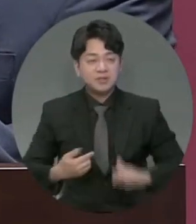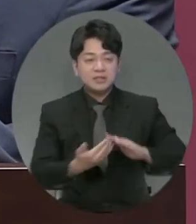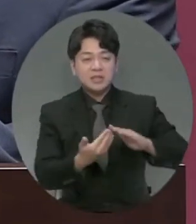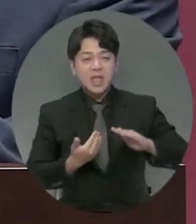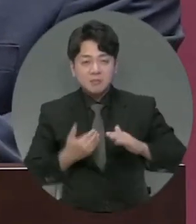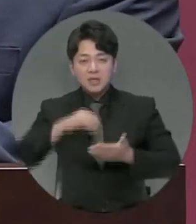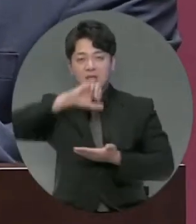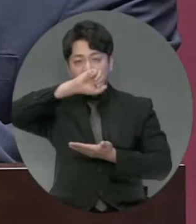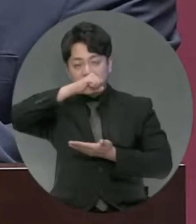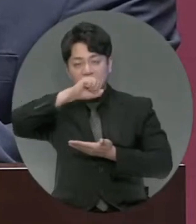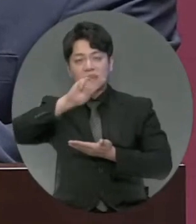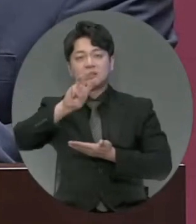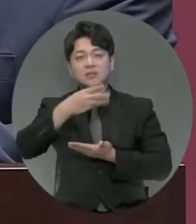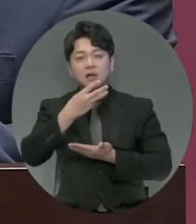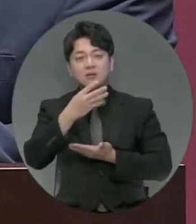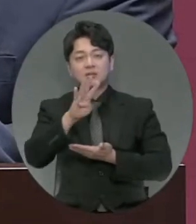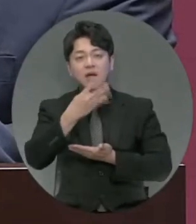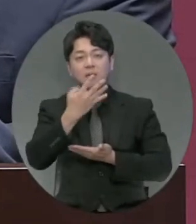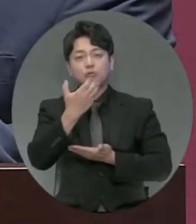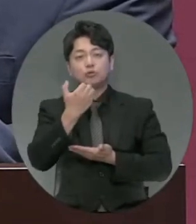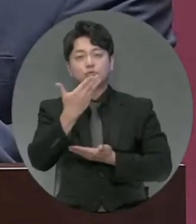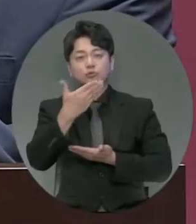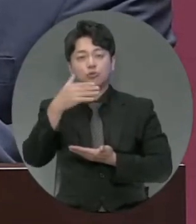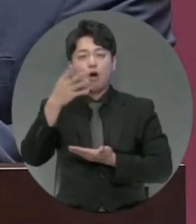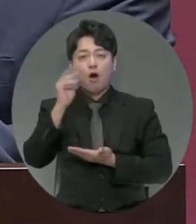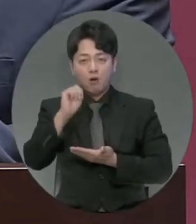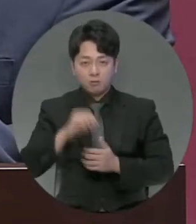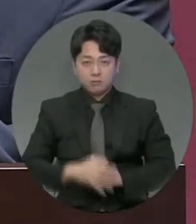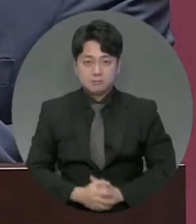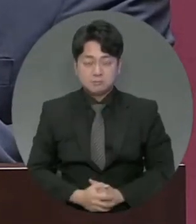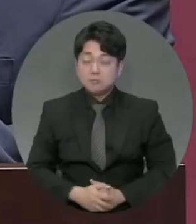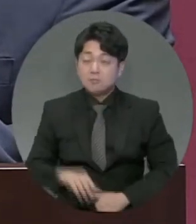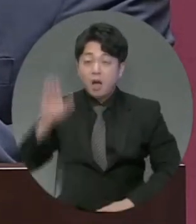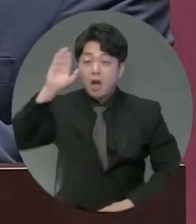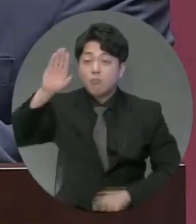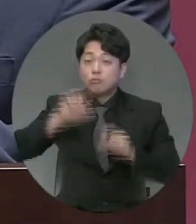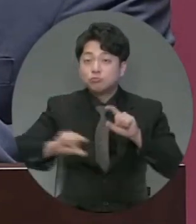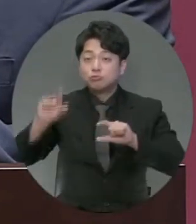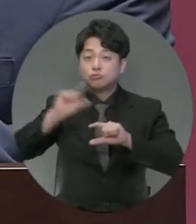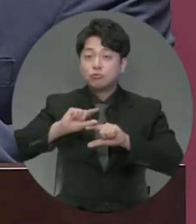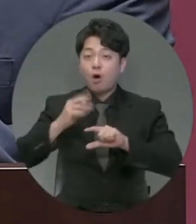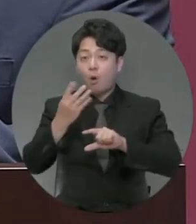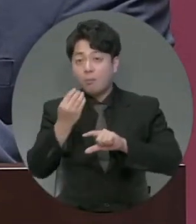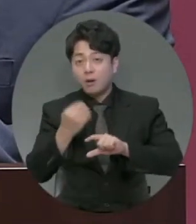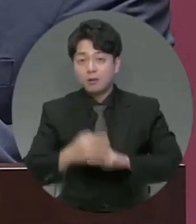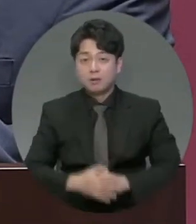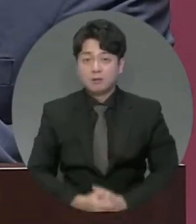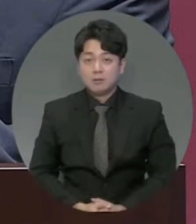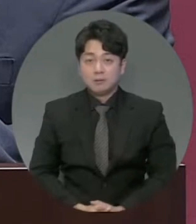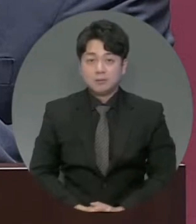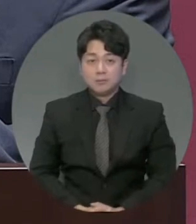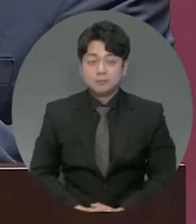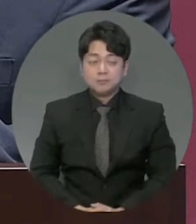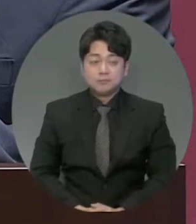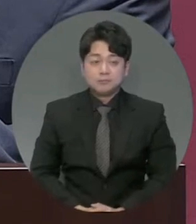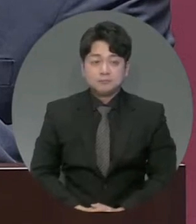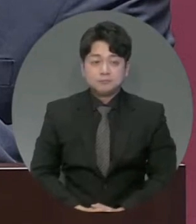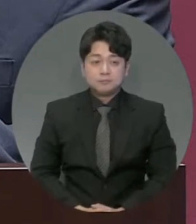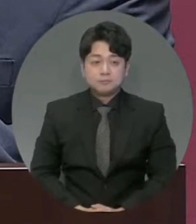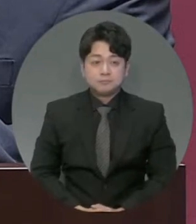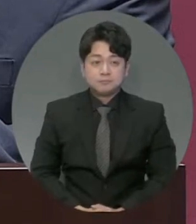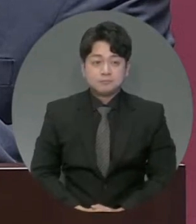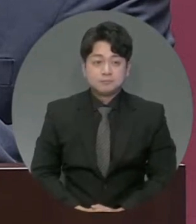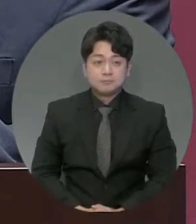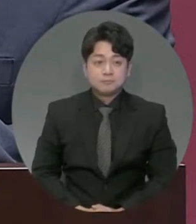생각합니다. 향후 얼마나 더 투입될 것 같습니까? 글쎄요. 그거는 어떤